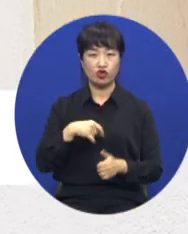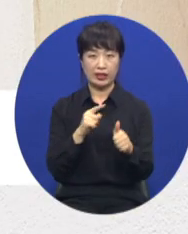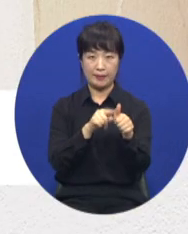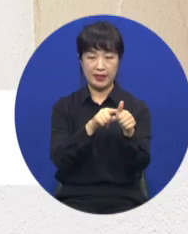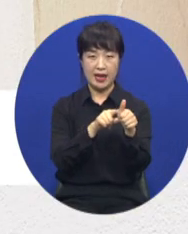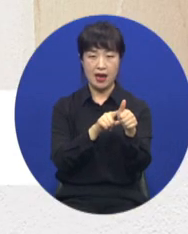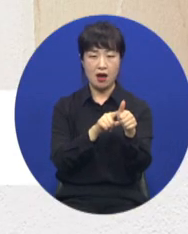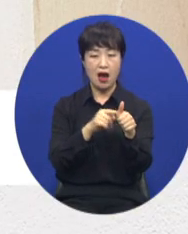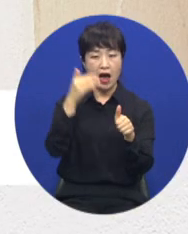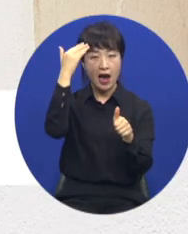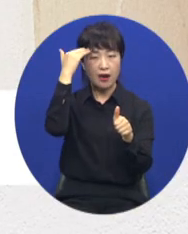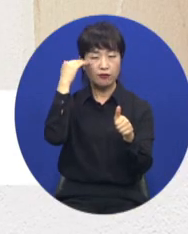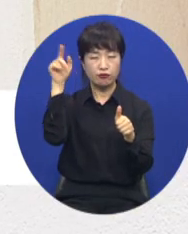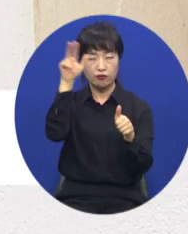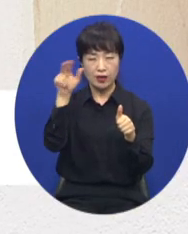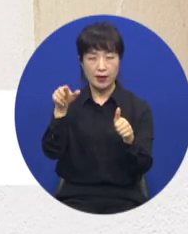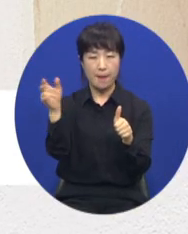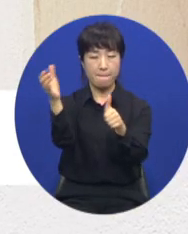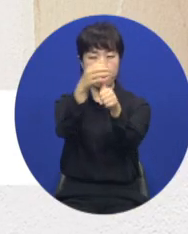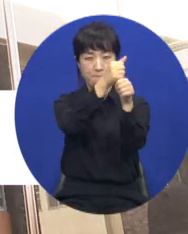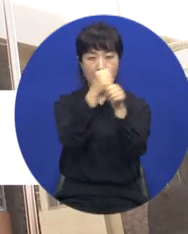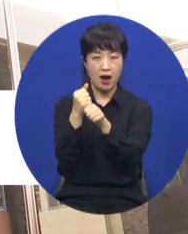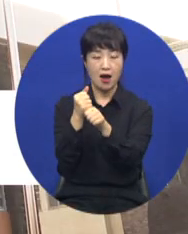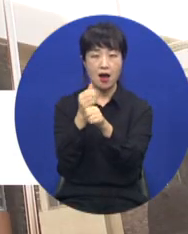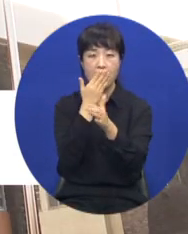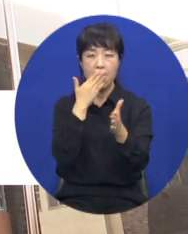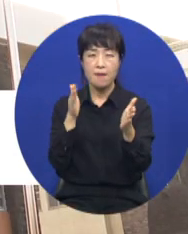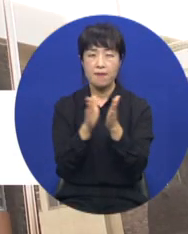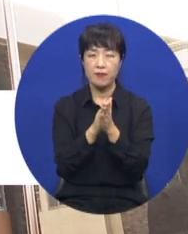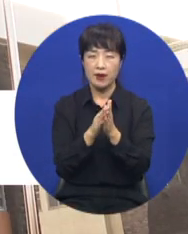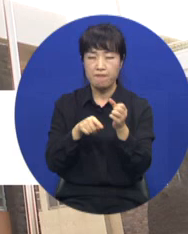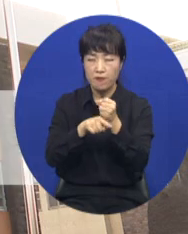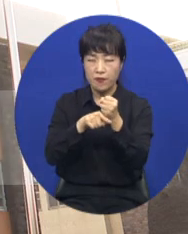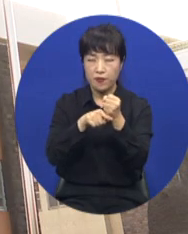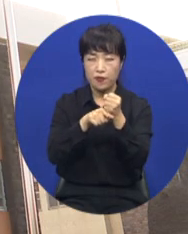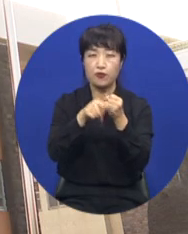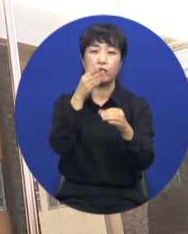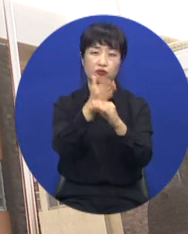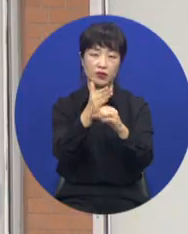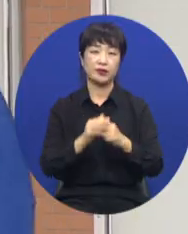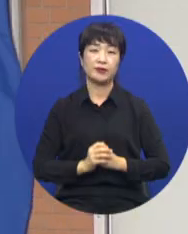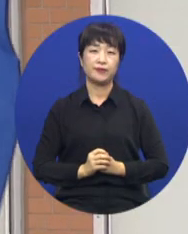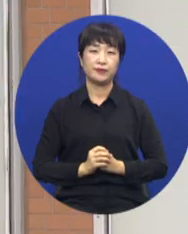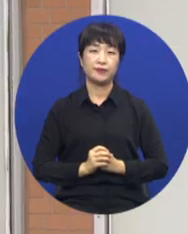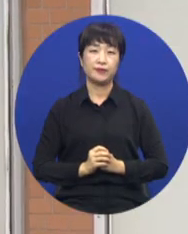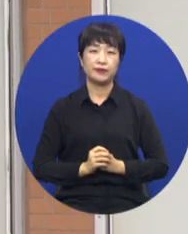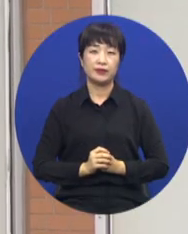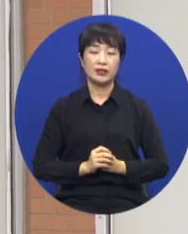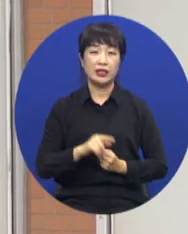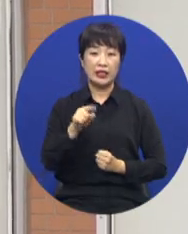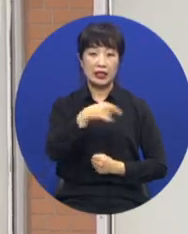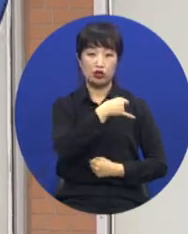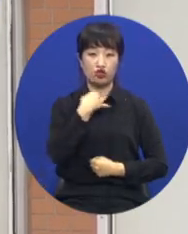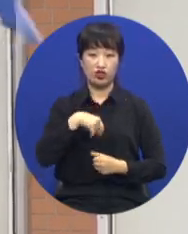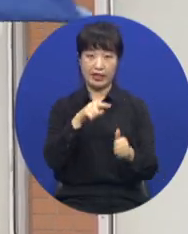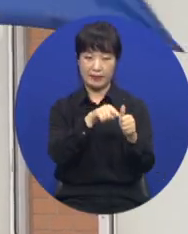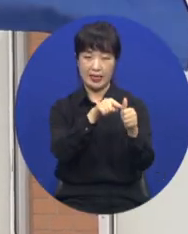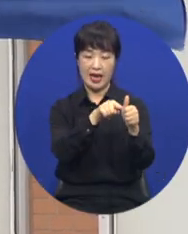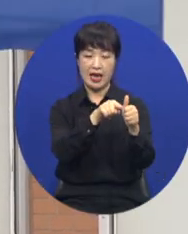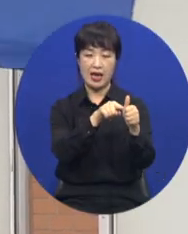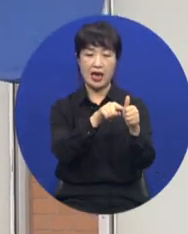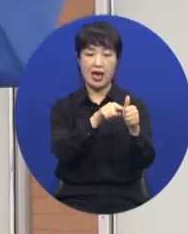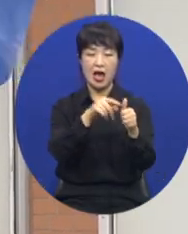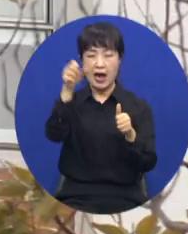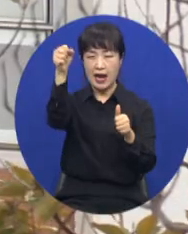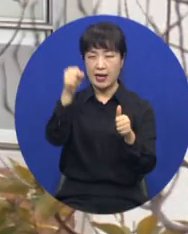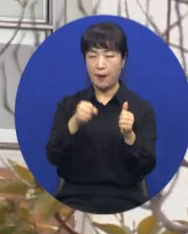국내 모처에서 검거하고 범행 가담 경위를 추궁하고 있습니다. 이 중국인은 카지노